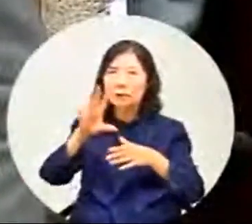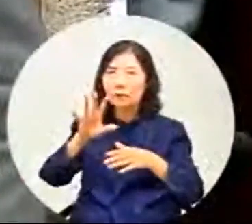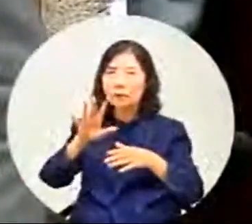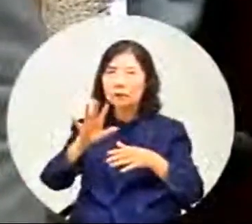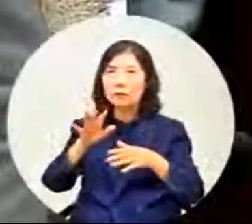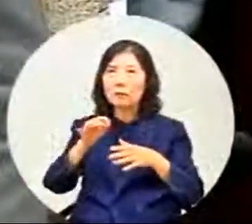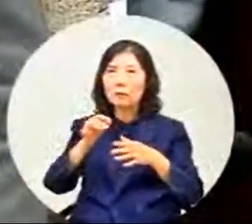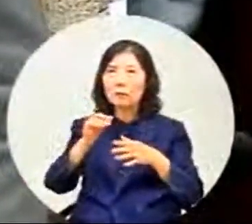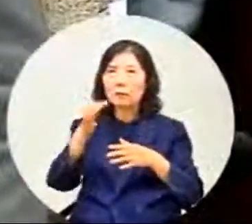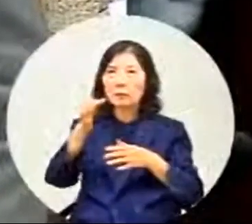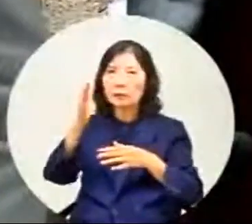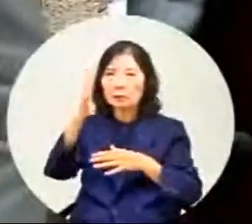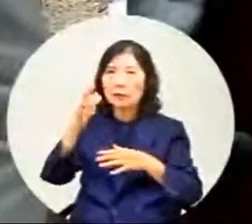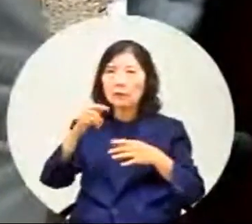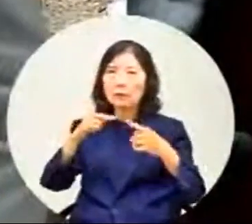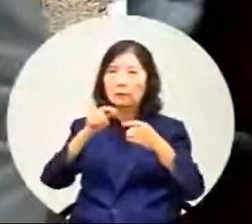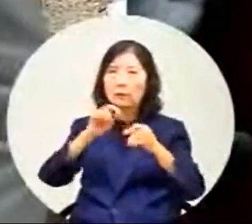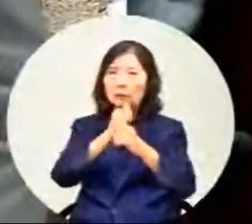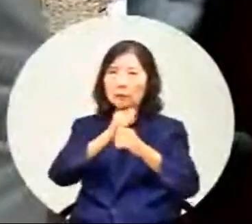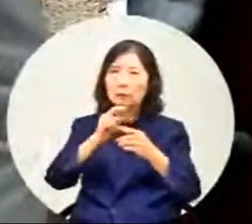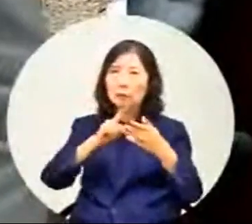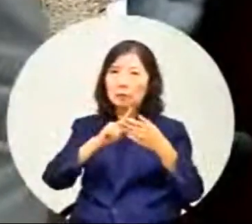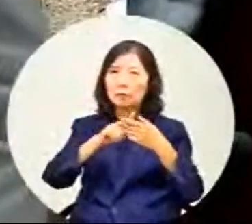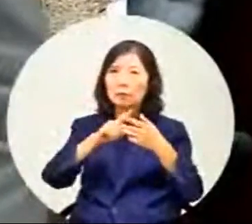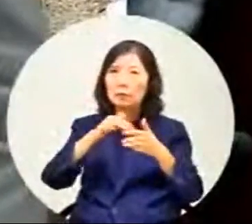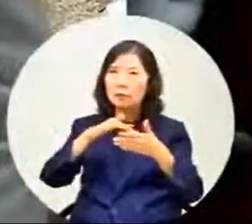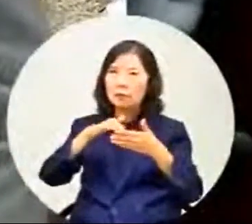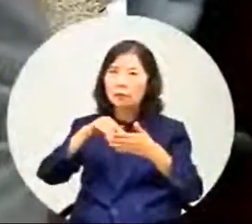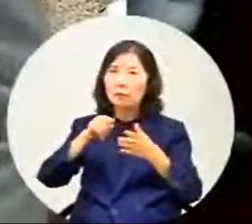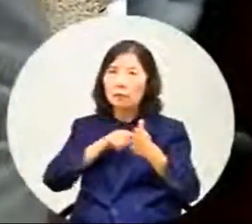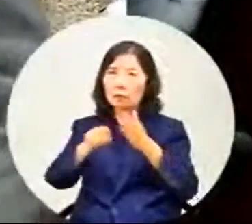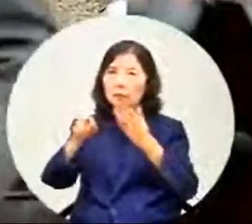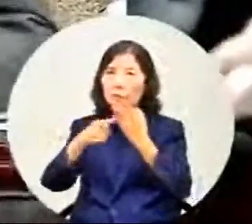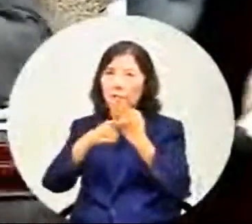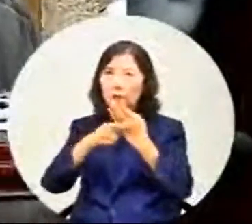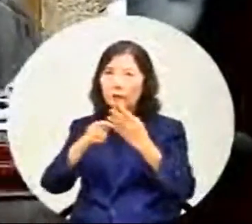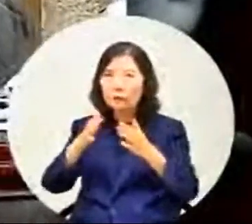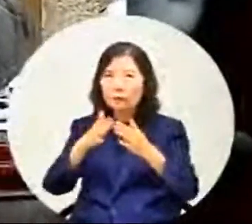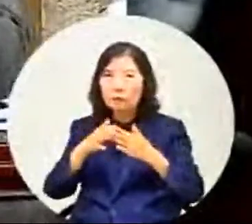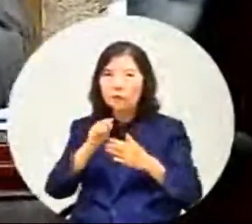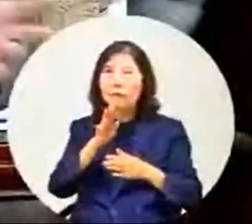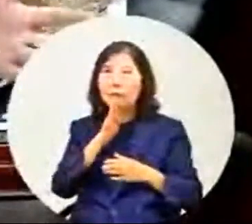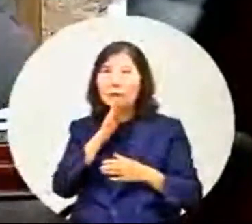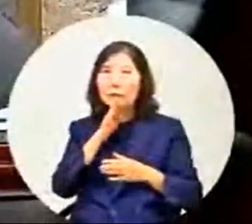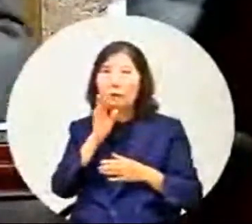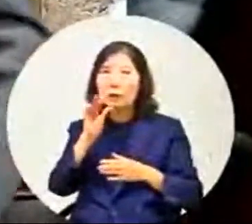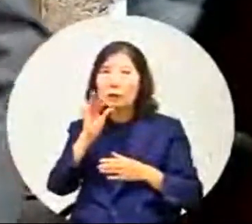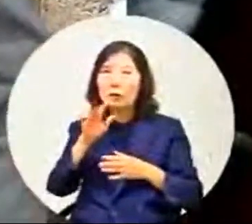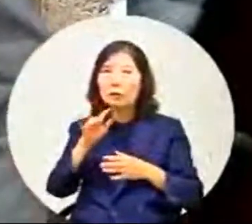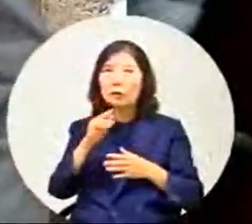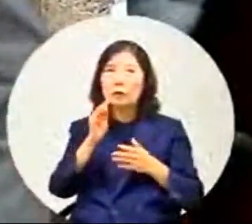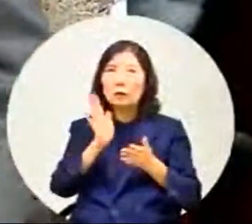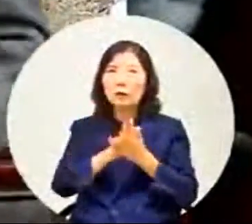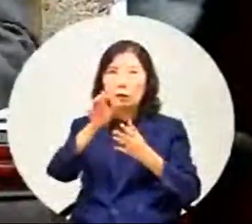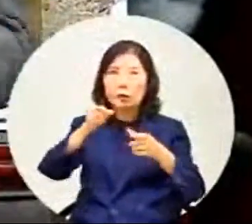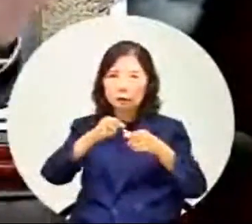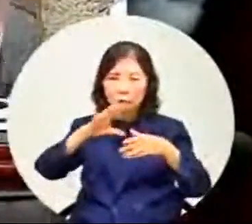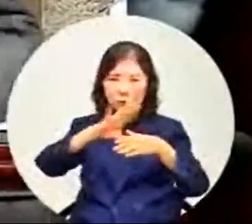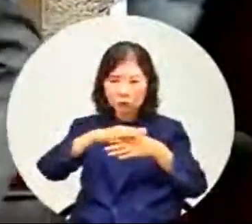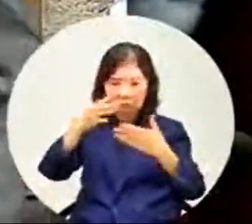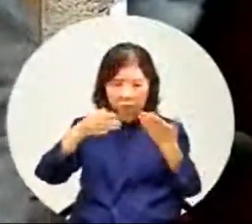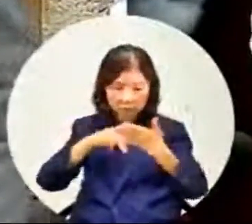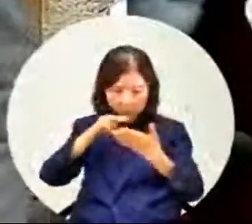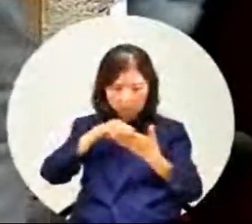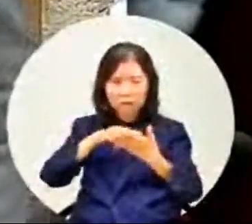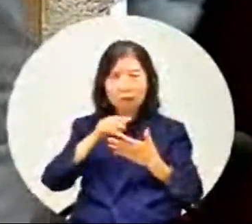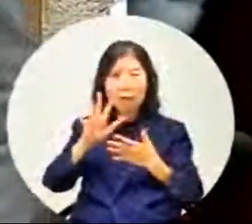财政、研考、主计是基于他们专业的需要，你承不承认这件事情？ 对，所以说后来我请他们把公文给我看之后，哎，的